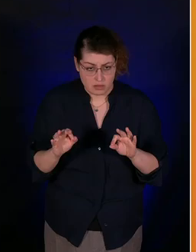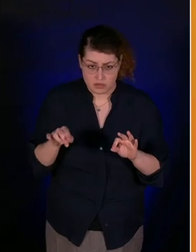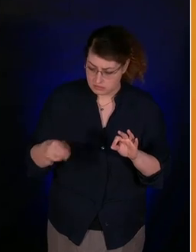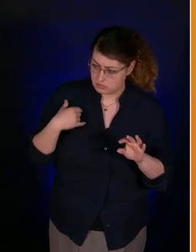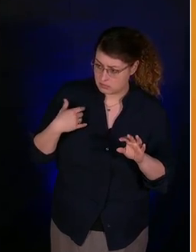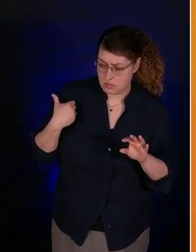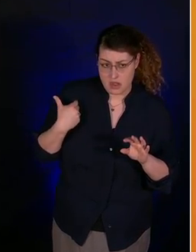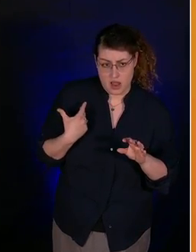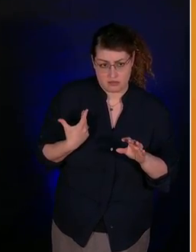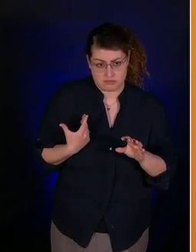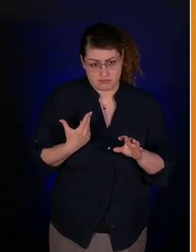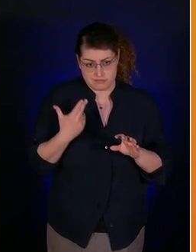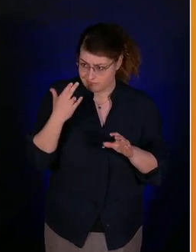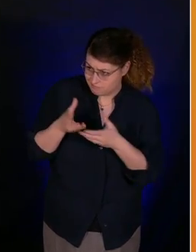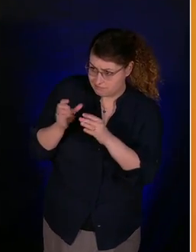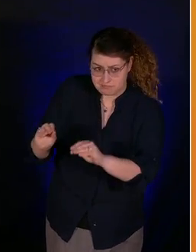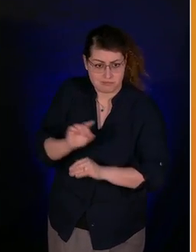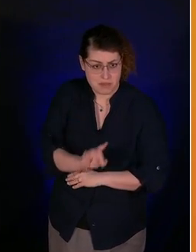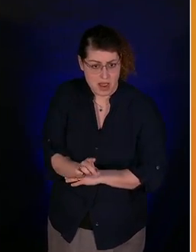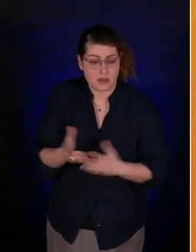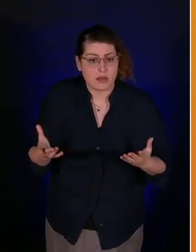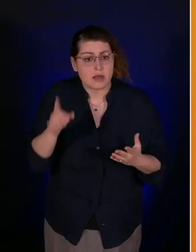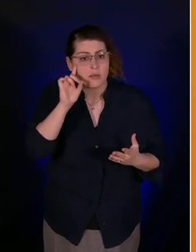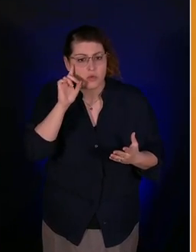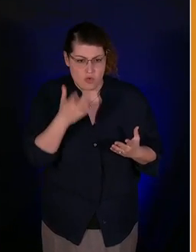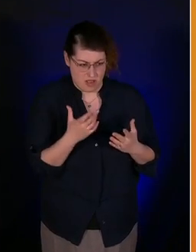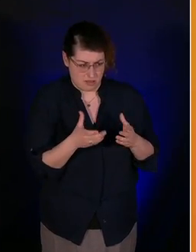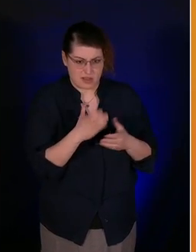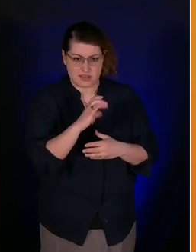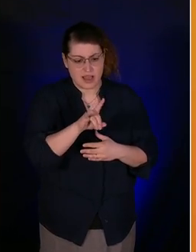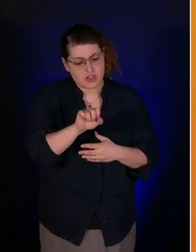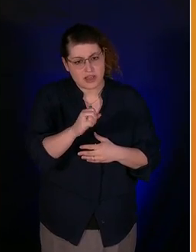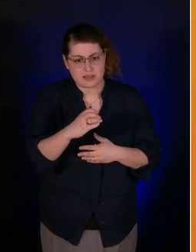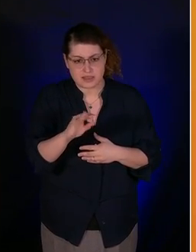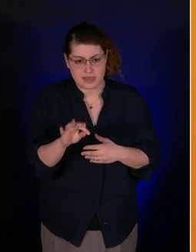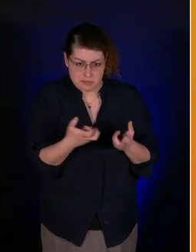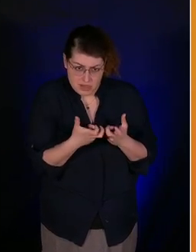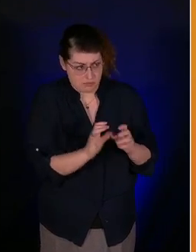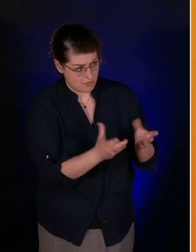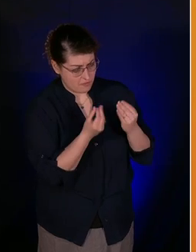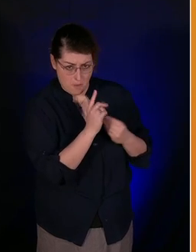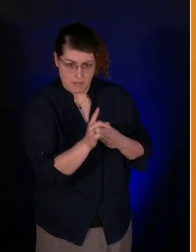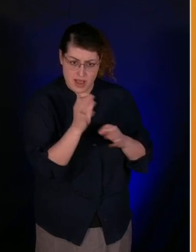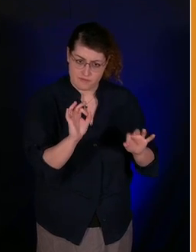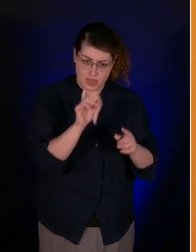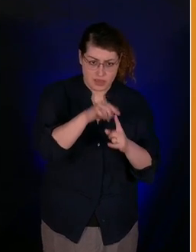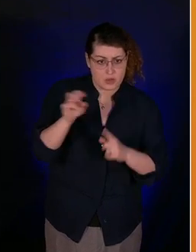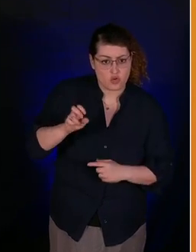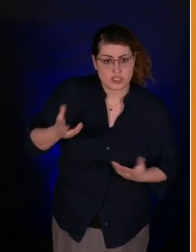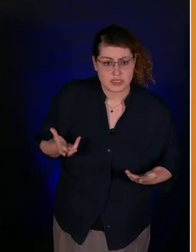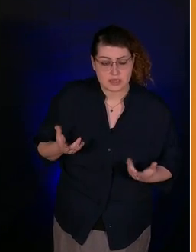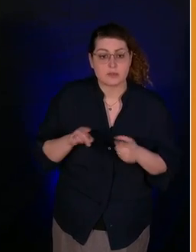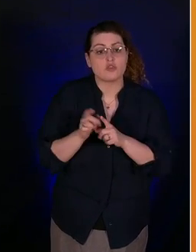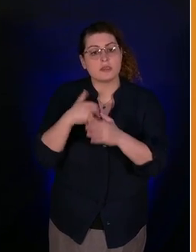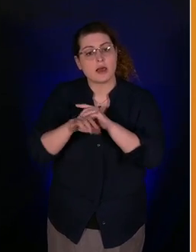dernièrement. Pourquoi les formations CSE, C2ACT ne forment pas l'environnement ? La moindre des choses, c'est de pouvoir interpeller nos dirigeants dans nos